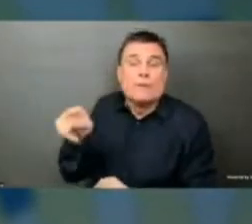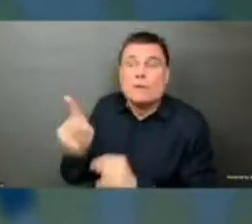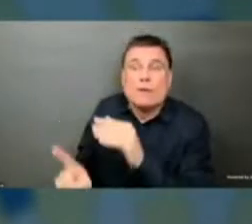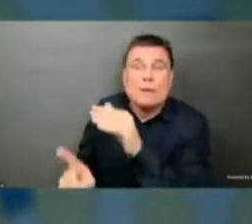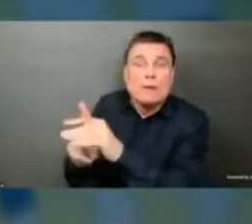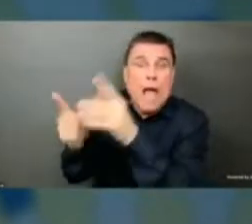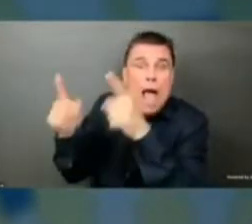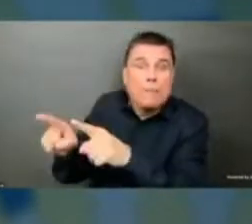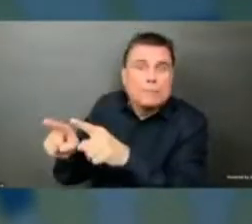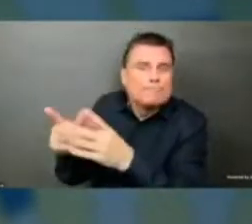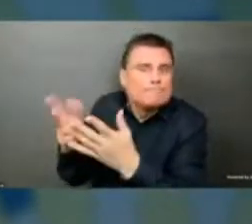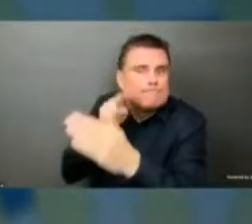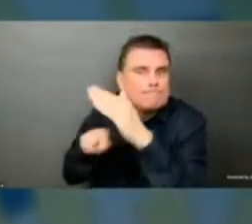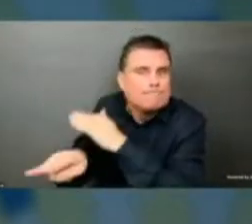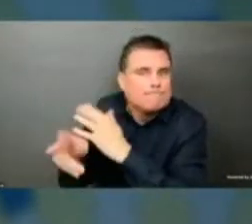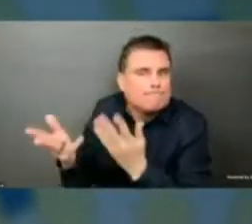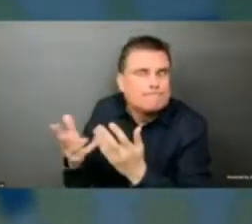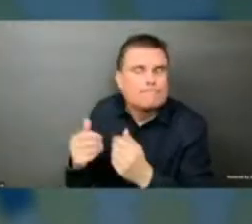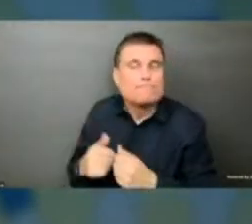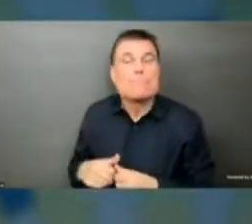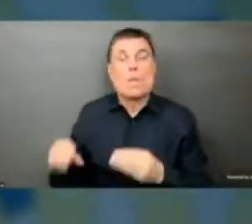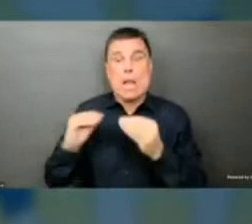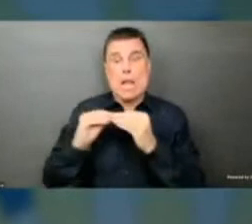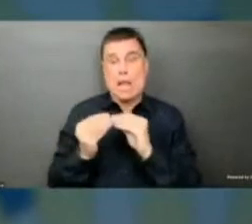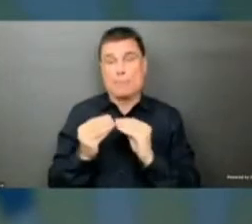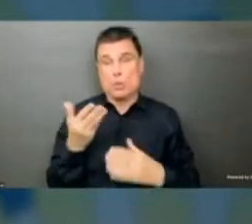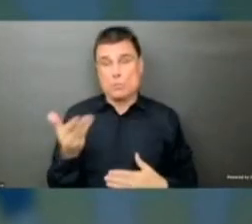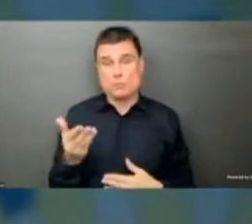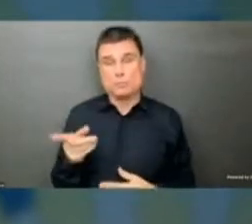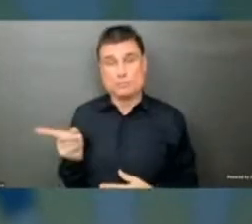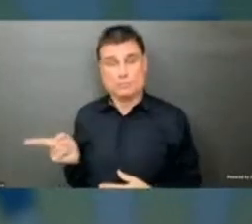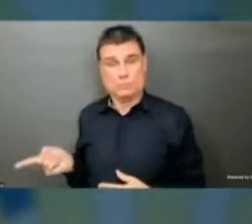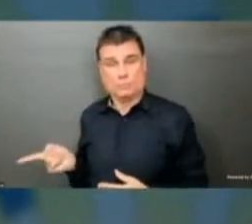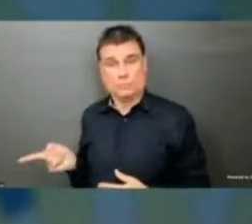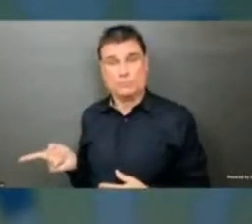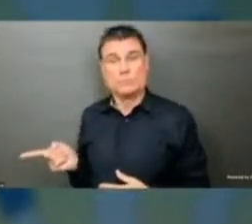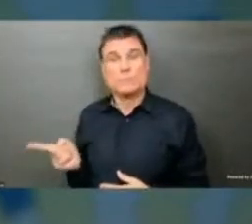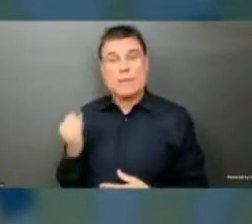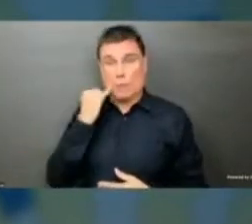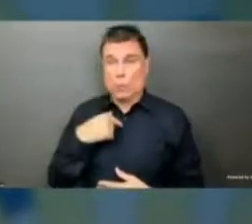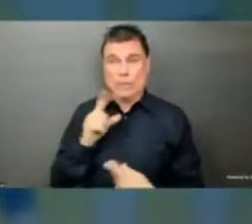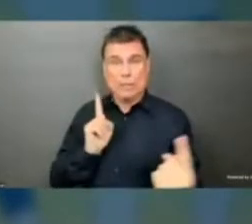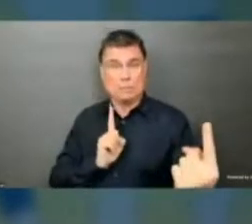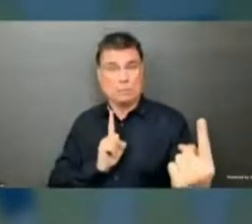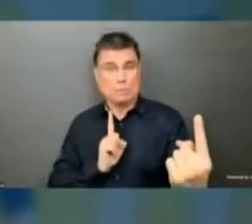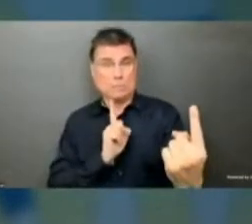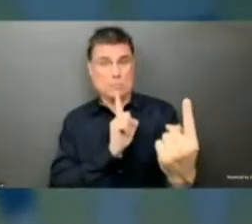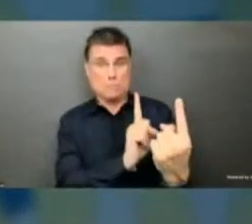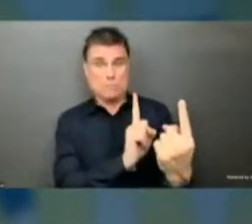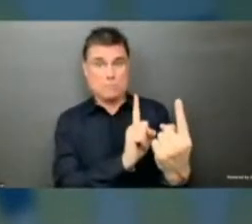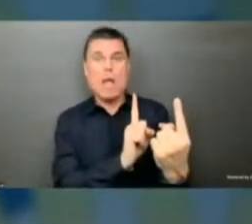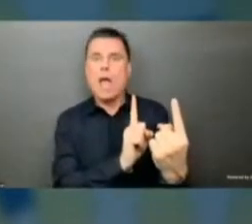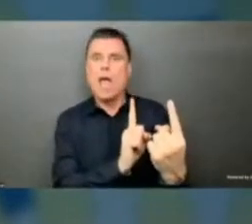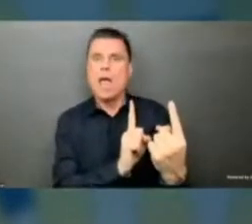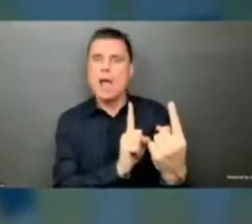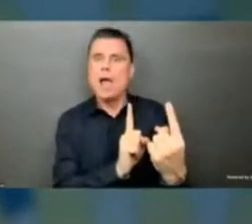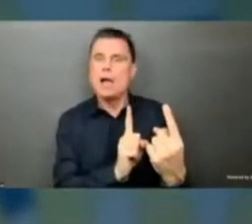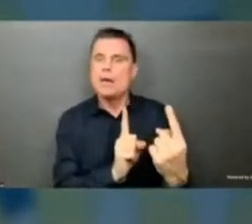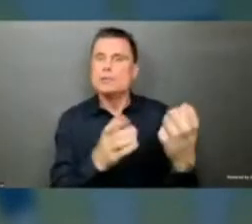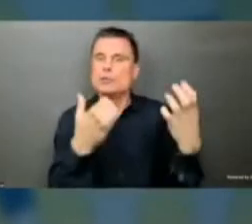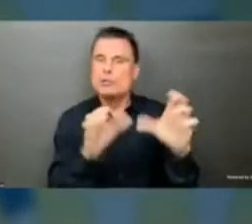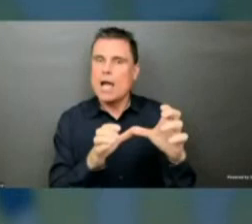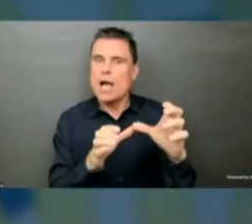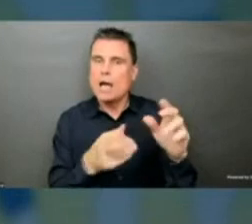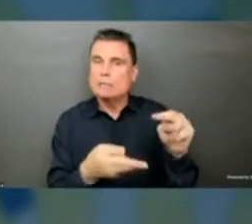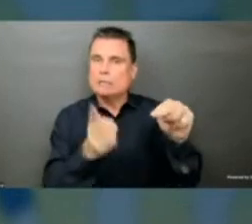That means 社交 contacts 如果 that 是正常 are 社交的 risky 40% and may 那 allow 么 the 怎么 virus 样 to be 怎么样 transmitted from somebody